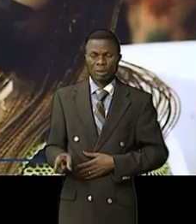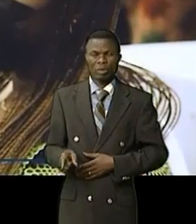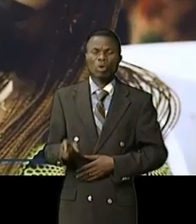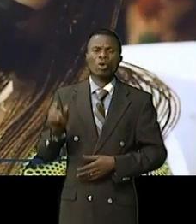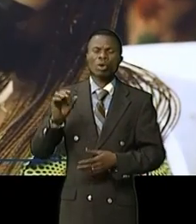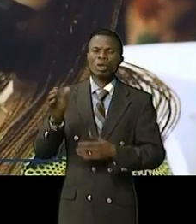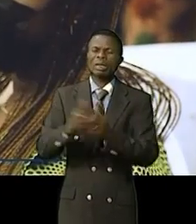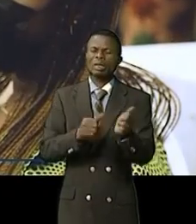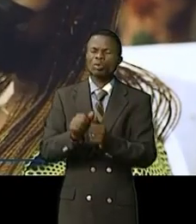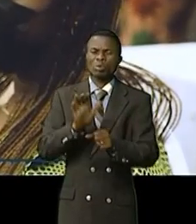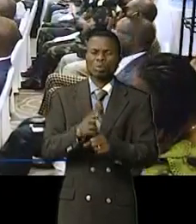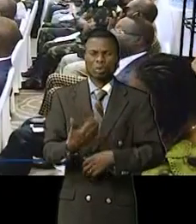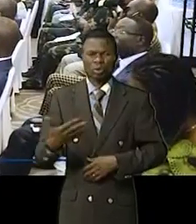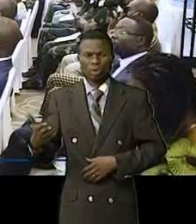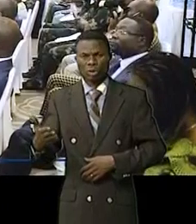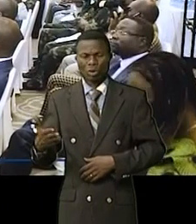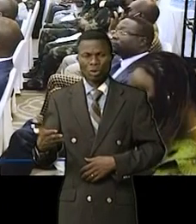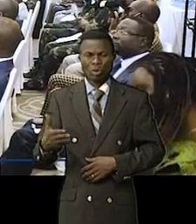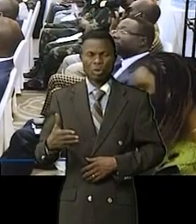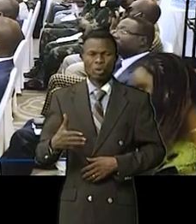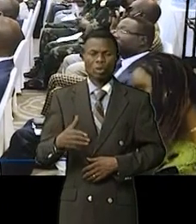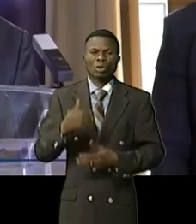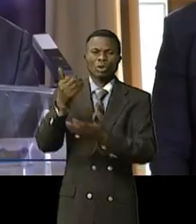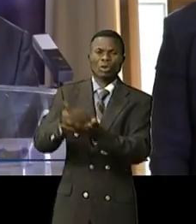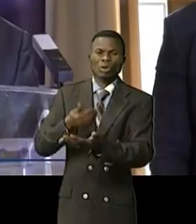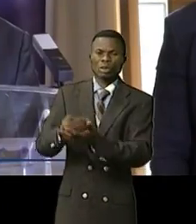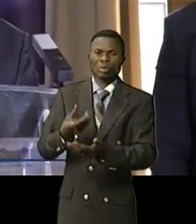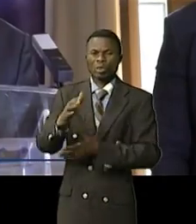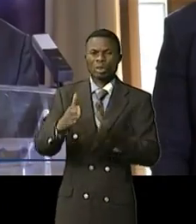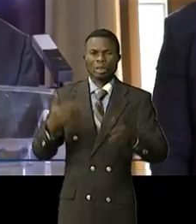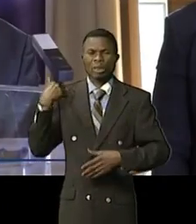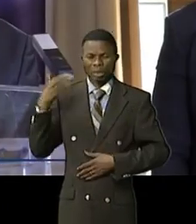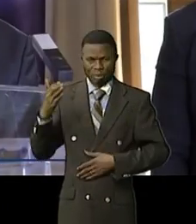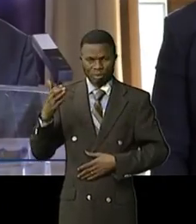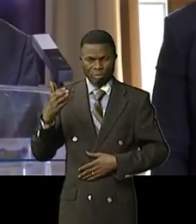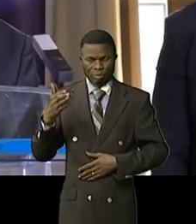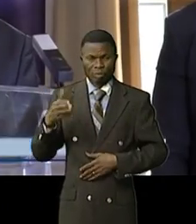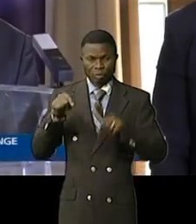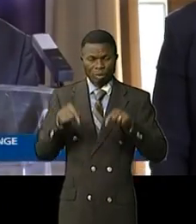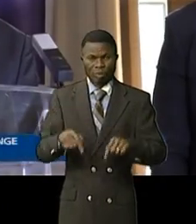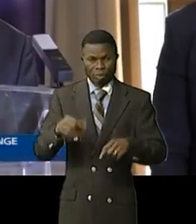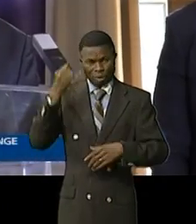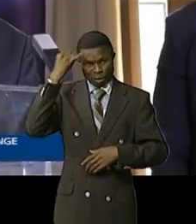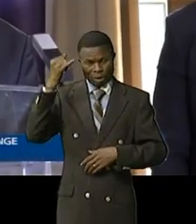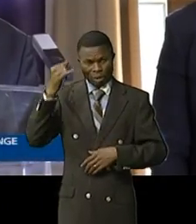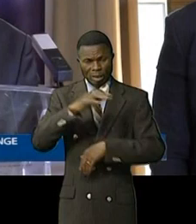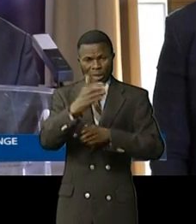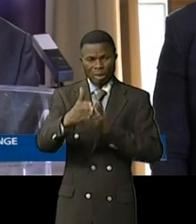tout genre et le coulage de recettes. L'embellie actuelle de nos finances